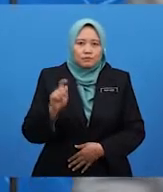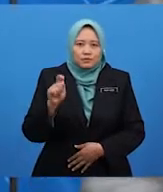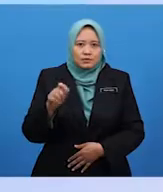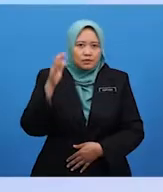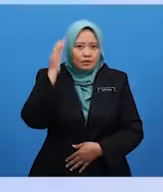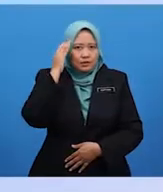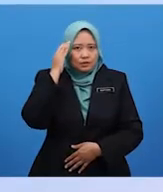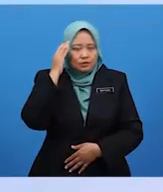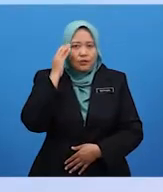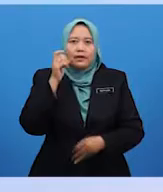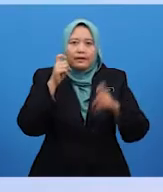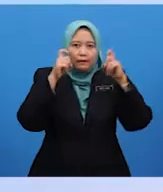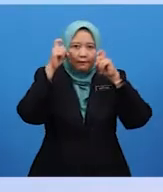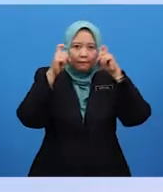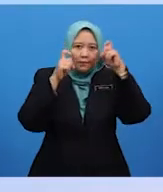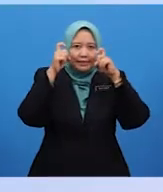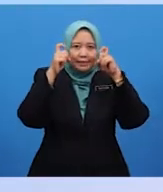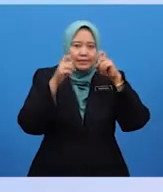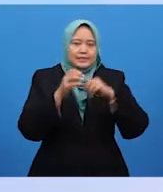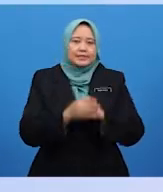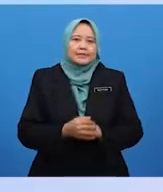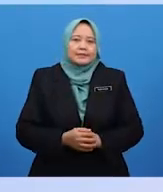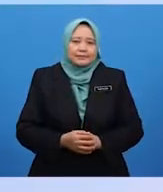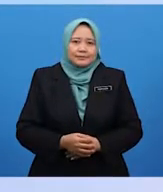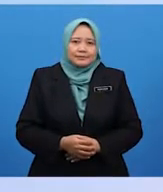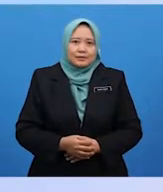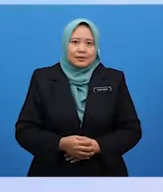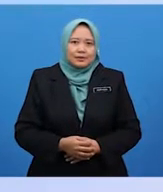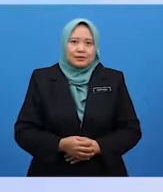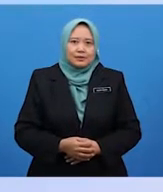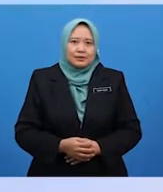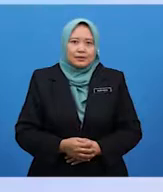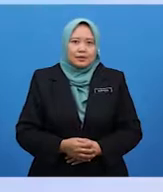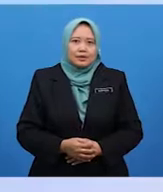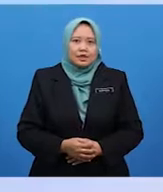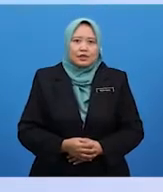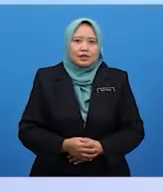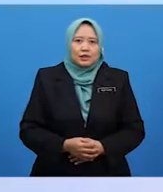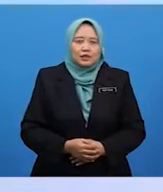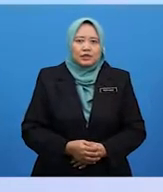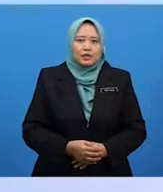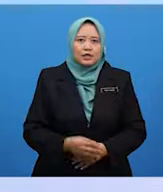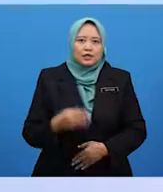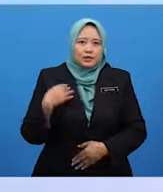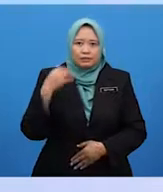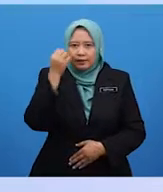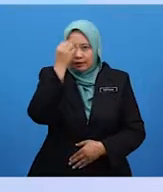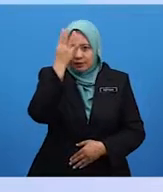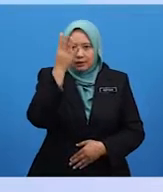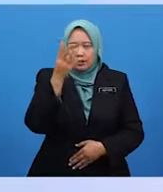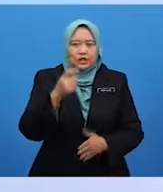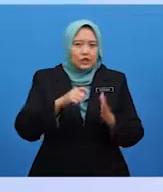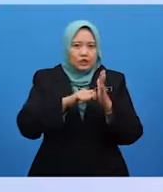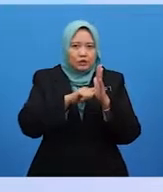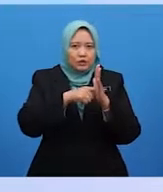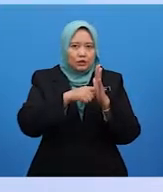tahu tentang apresiasi seni visual. Menurut Al-Huwaitz dan Michael Day, ada menyatakan bahawa kata